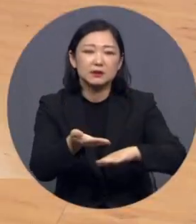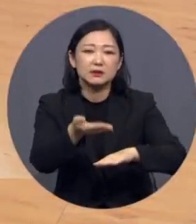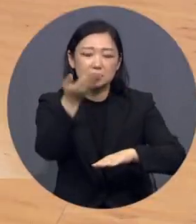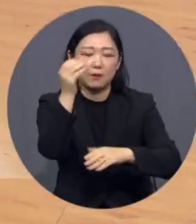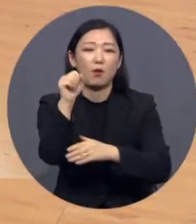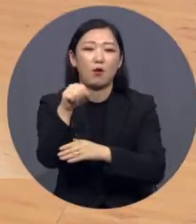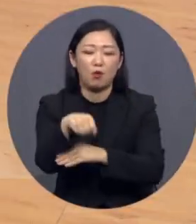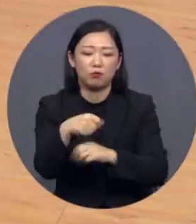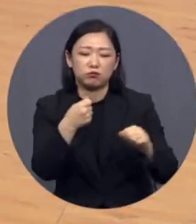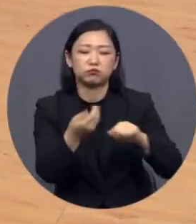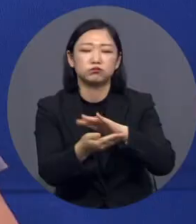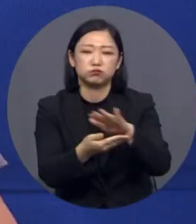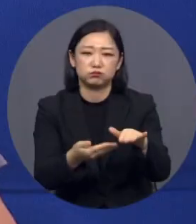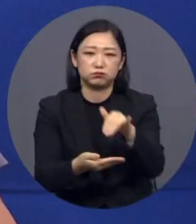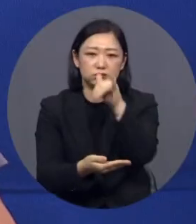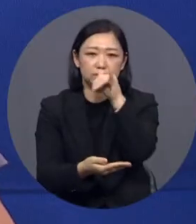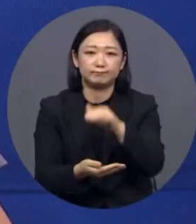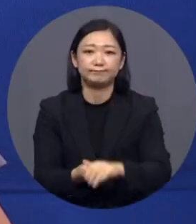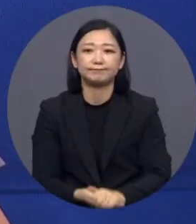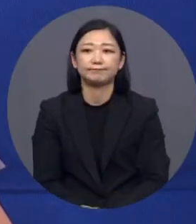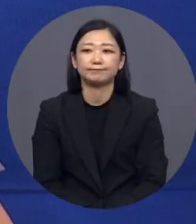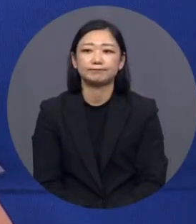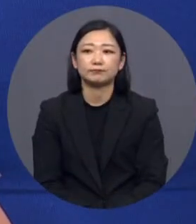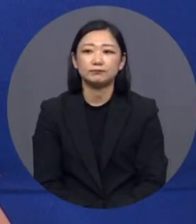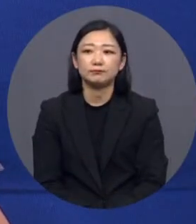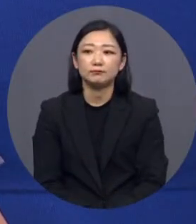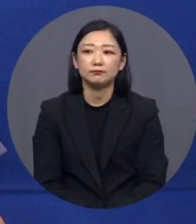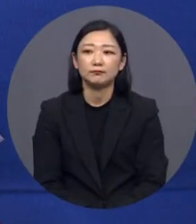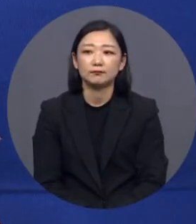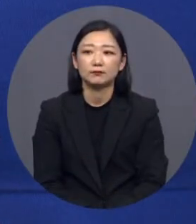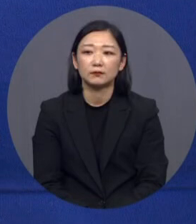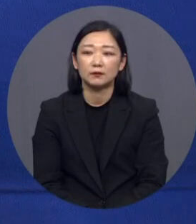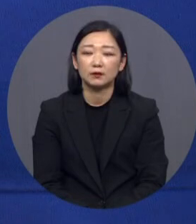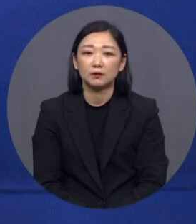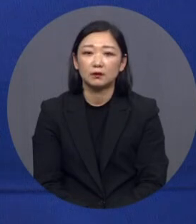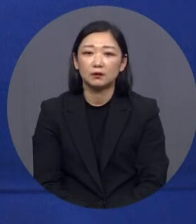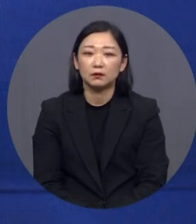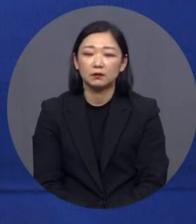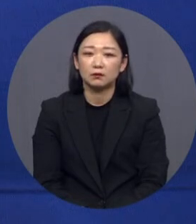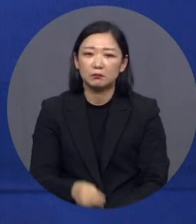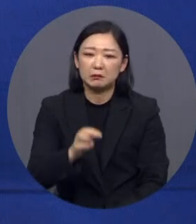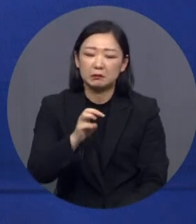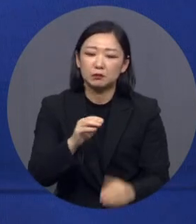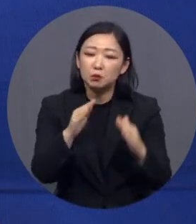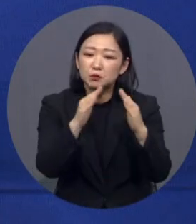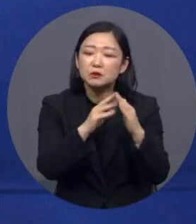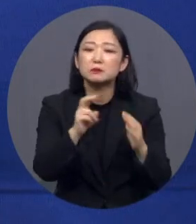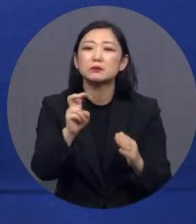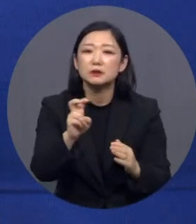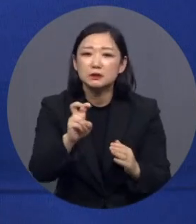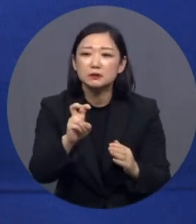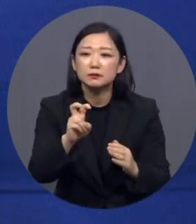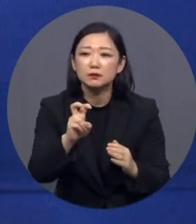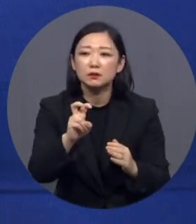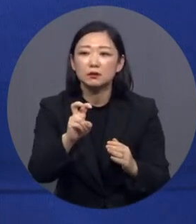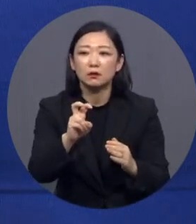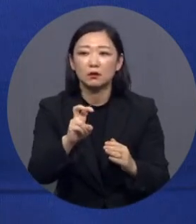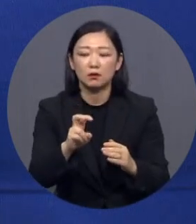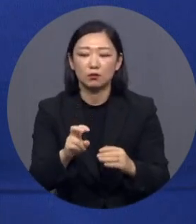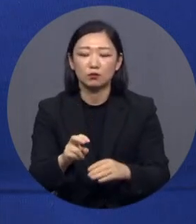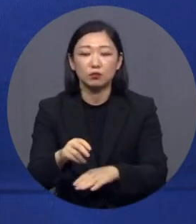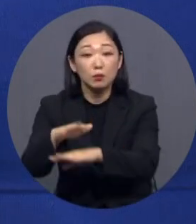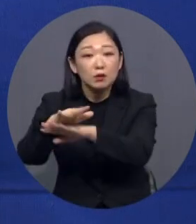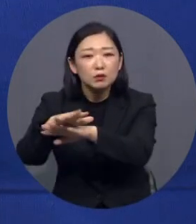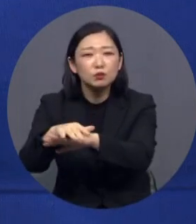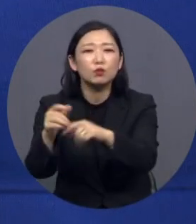놓고 논란이 일었습니다. 그것을 제외하는 뭐 한 20대 된다든가 읍면적 계획관리